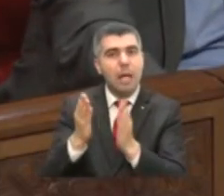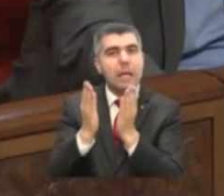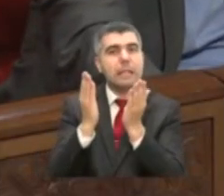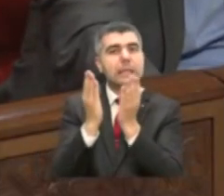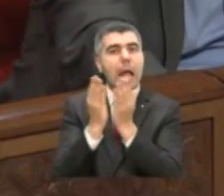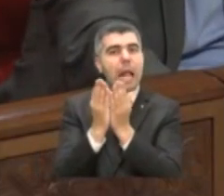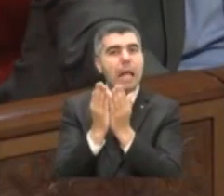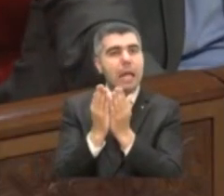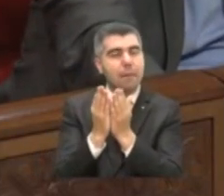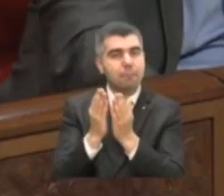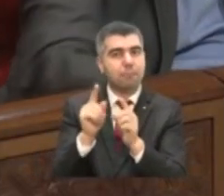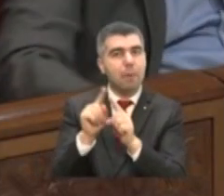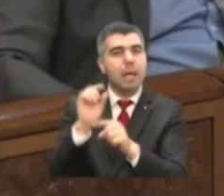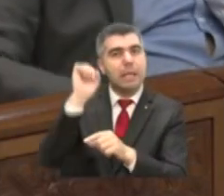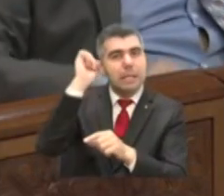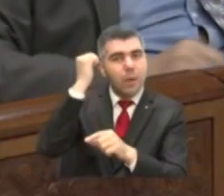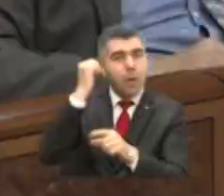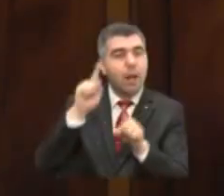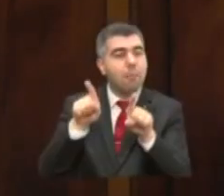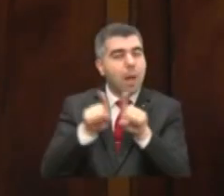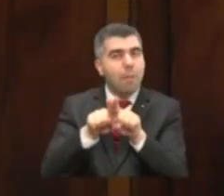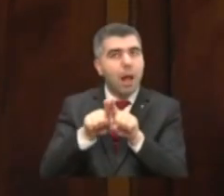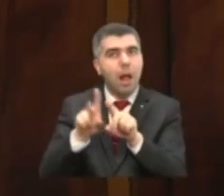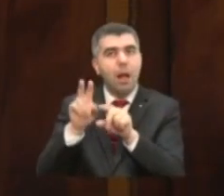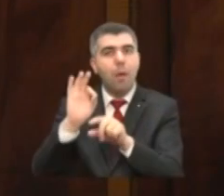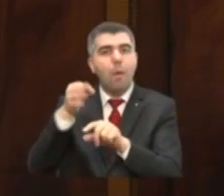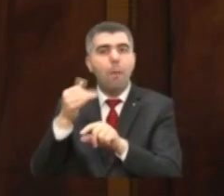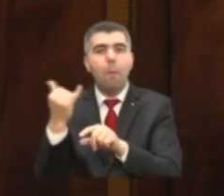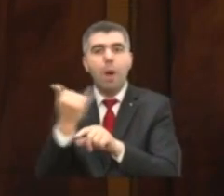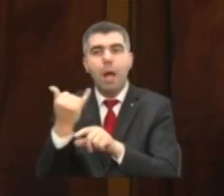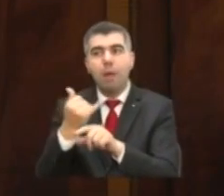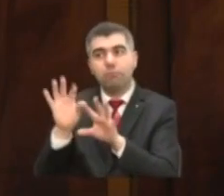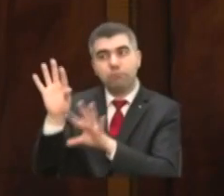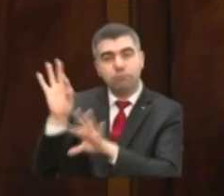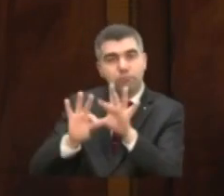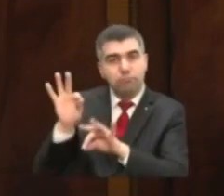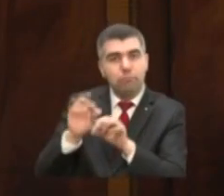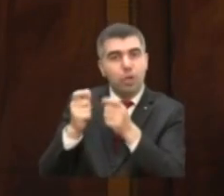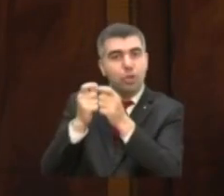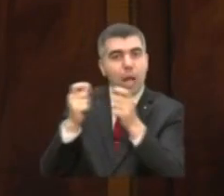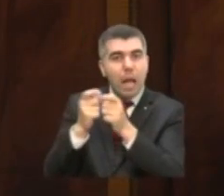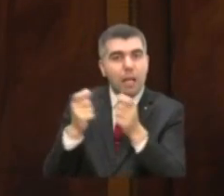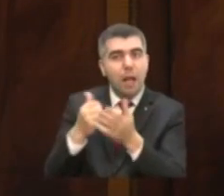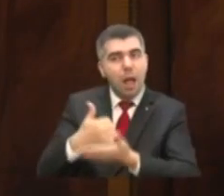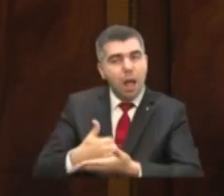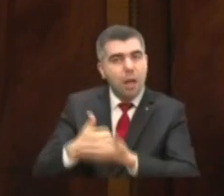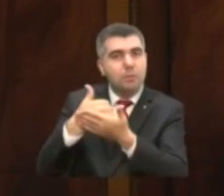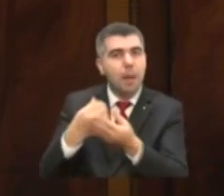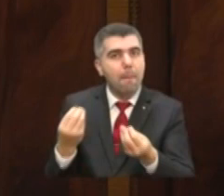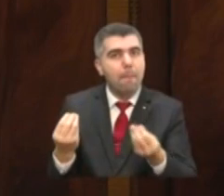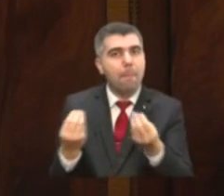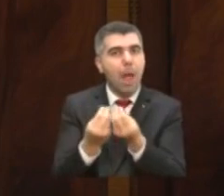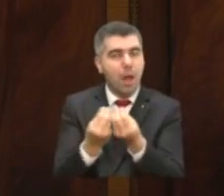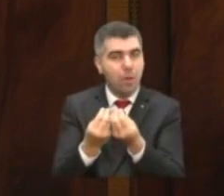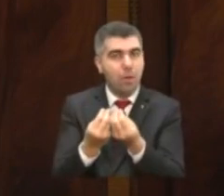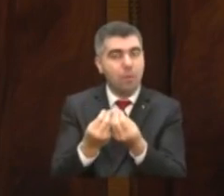والتكوين مع متطلبات سوق الشغل، أو تكثيف البرامج النشطة للتشغيل ودعم الوساطة وتحسين ظروف العمل واشتغال سوق الشغل، أو